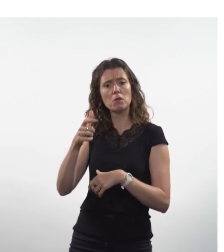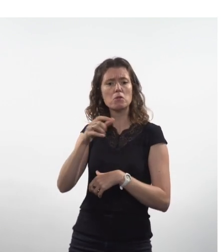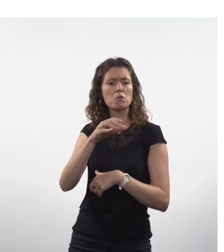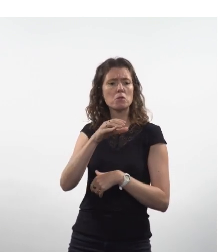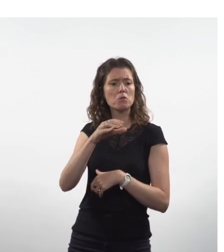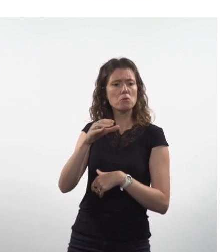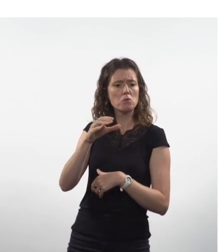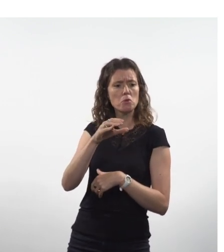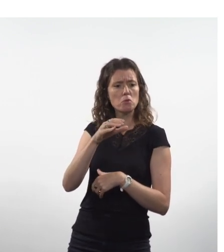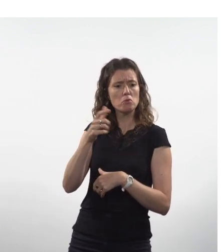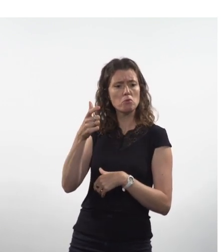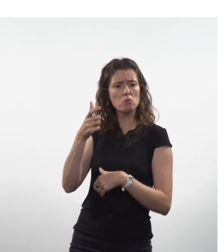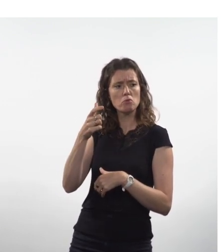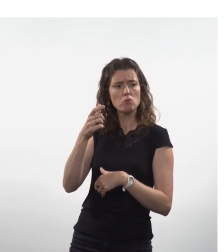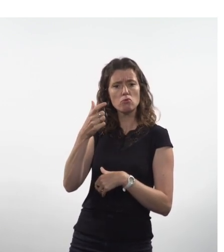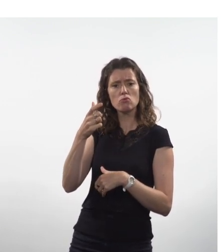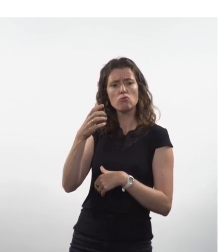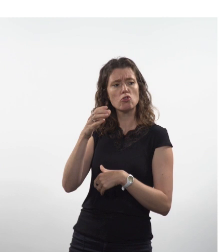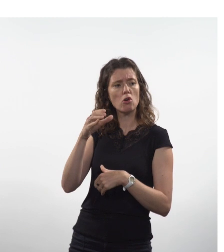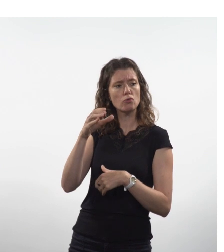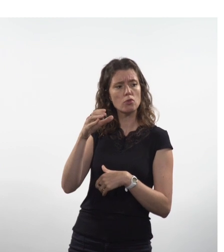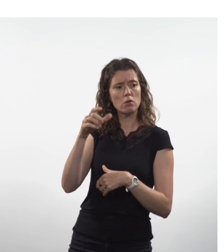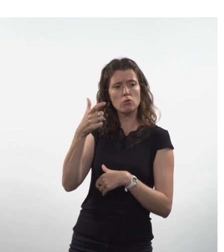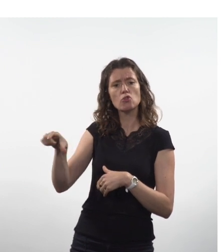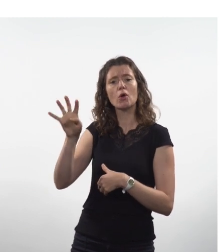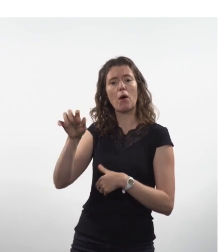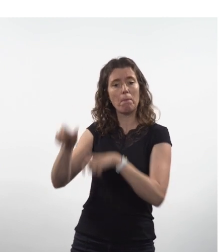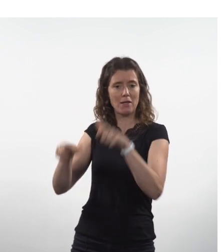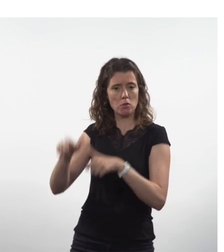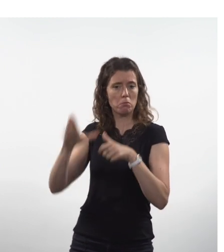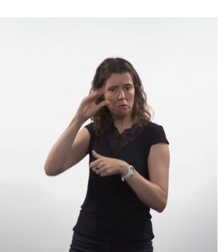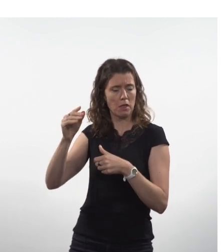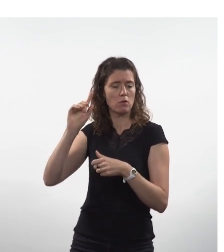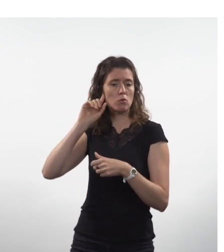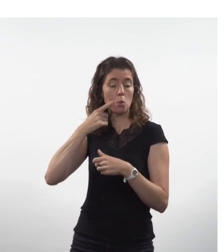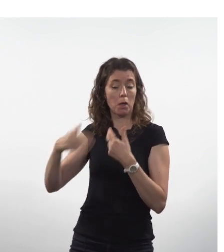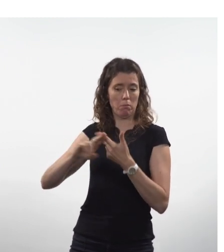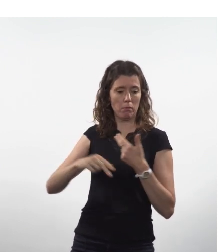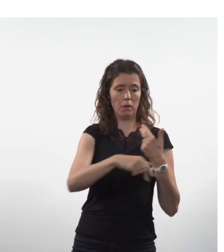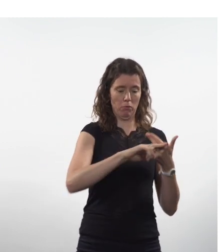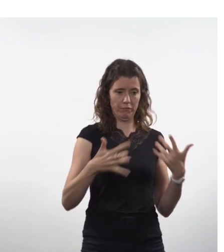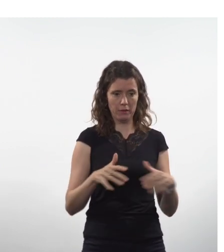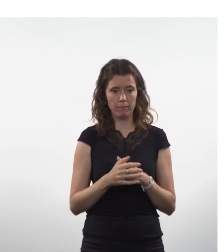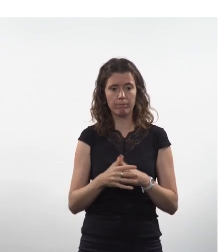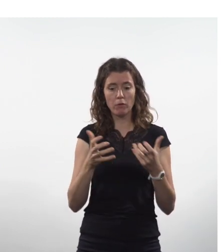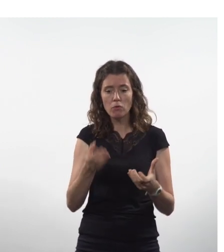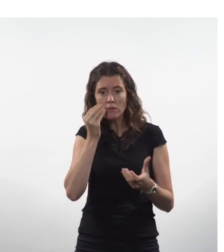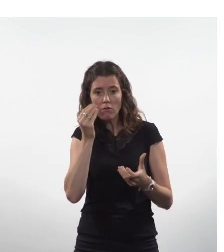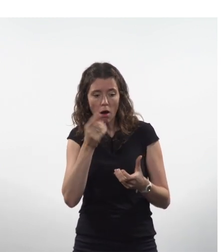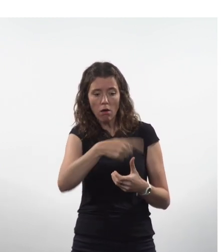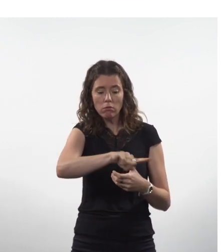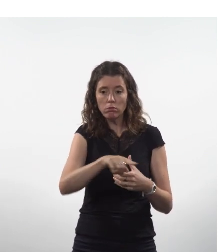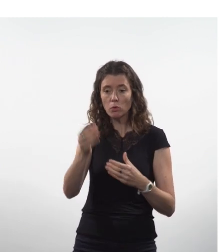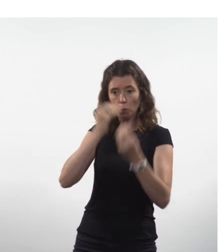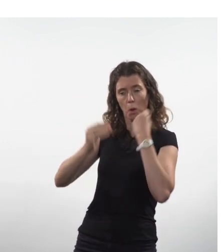chez les professionnels de santé. Donc, on a voulu voir est-ce qu'il y a eu un renoncement de se